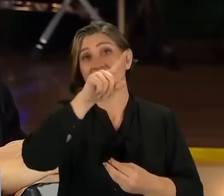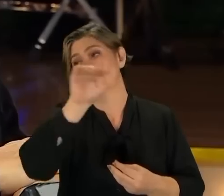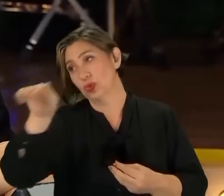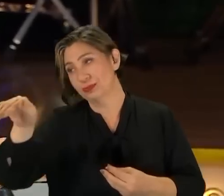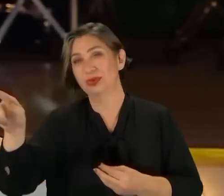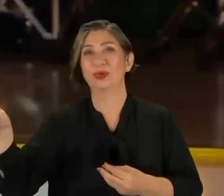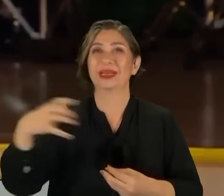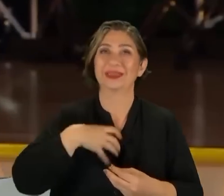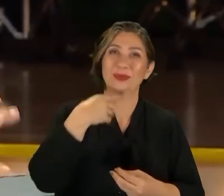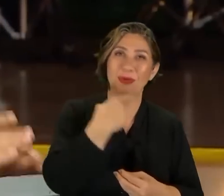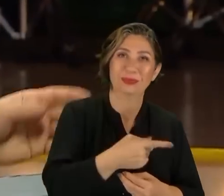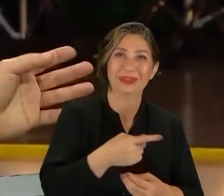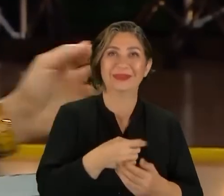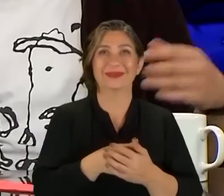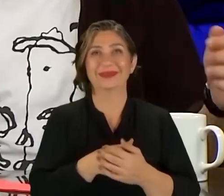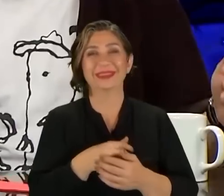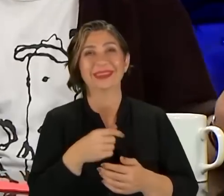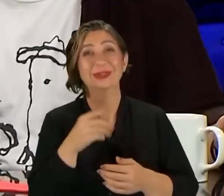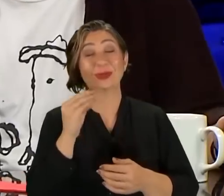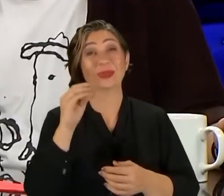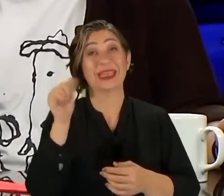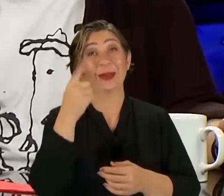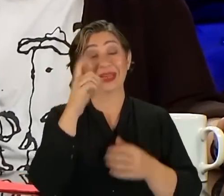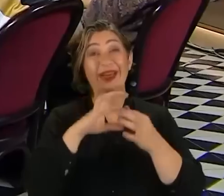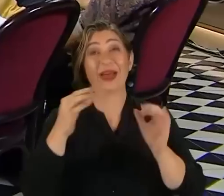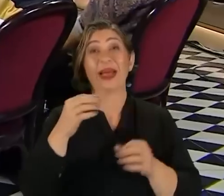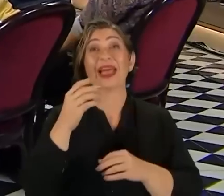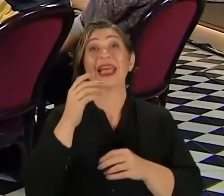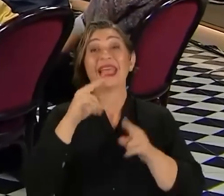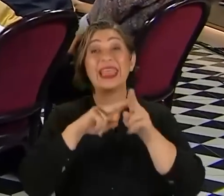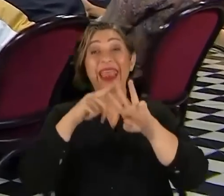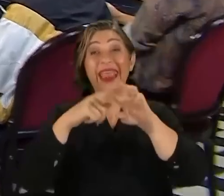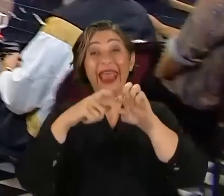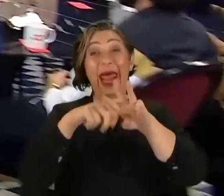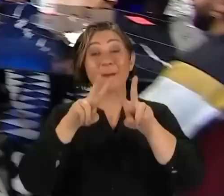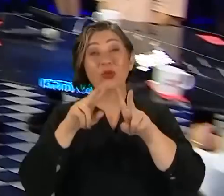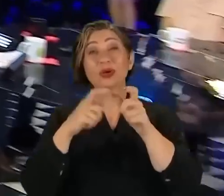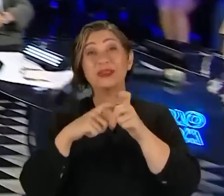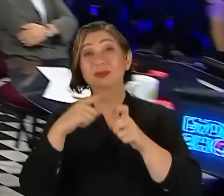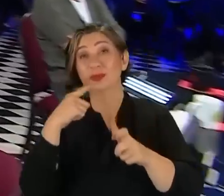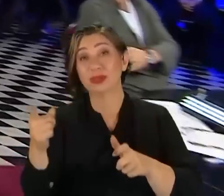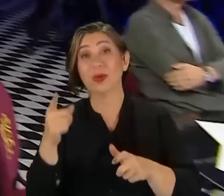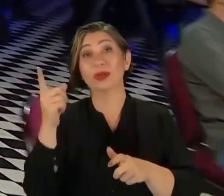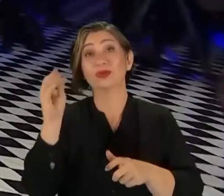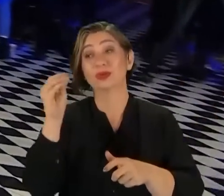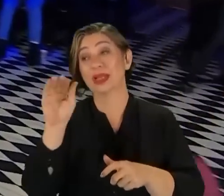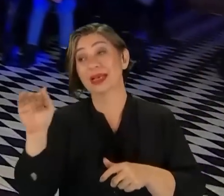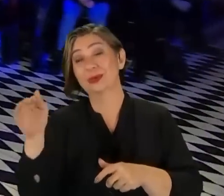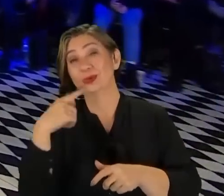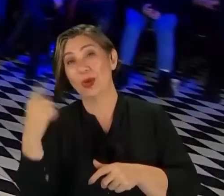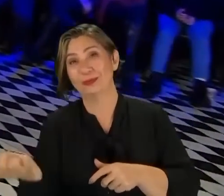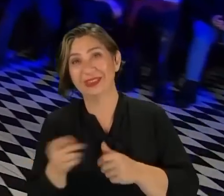söylemiş. Evet. Müzisyen söylemiş. Çok yani. Değerli bir laf. Sadece Kerem Görsev'e söylemişler. O da çocuklara